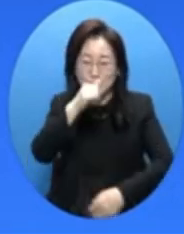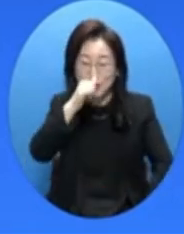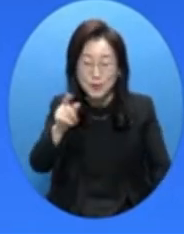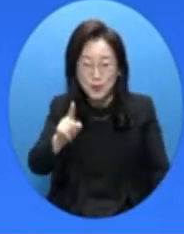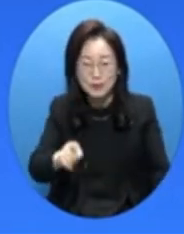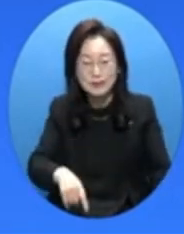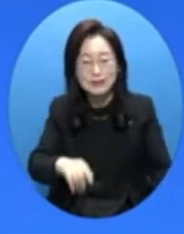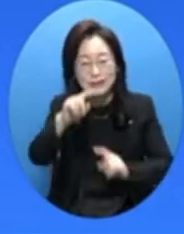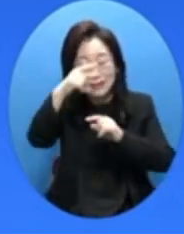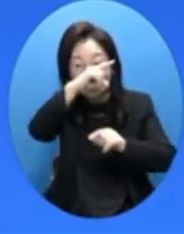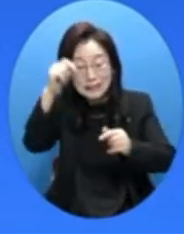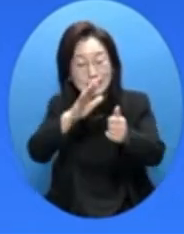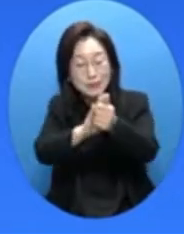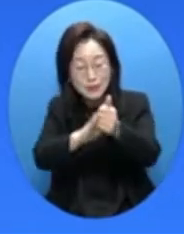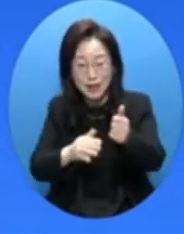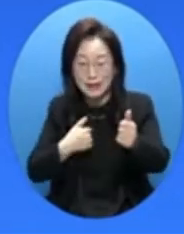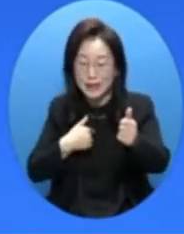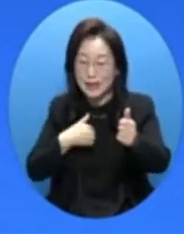아리조나에서